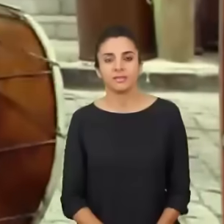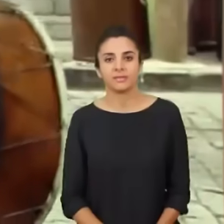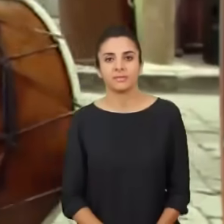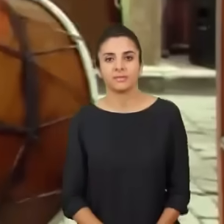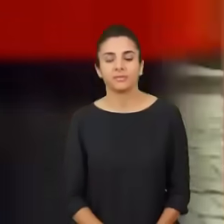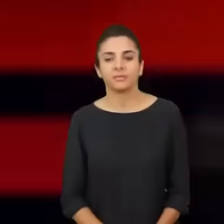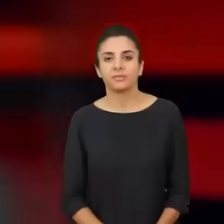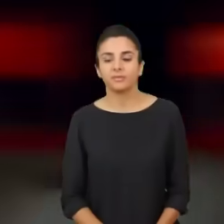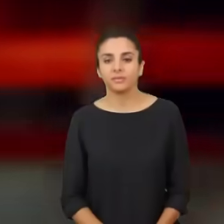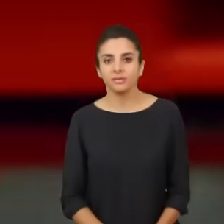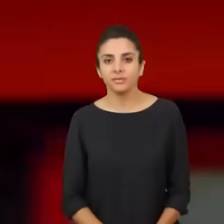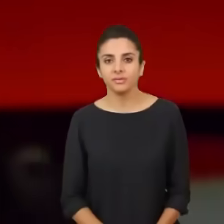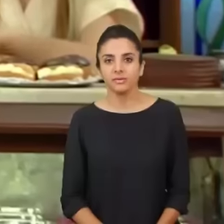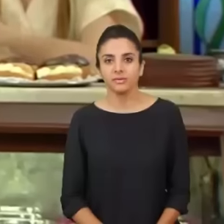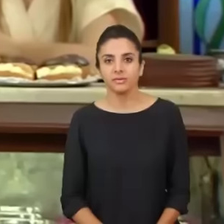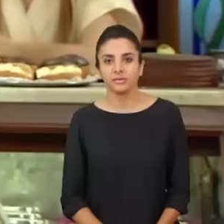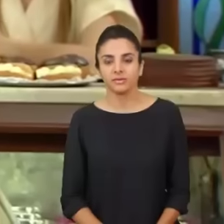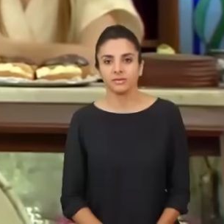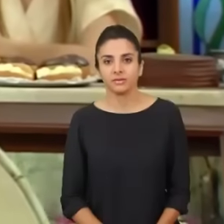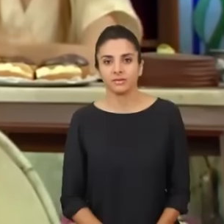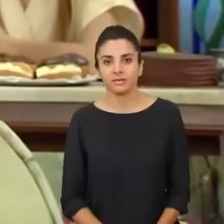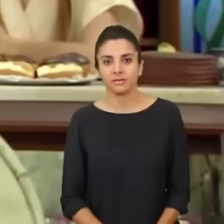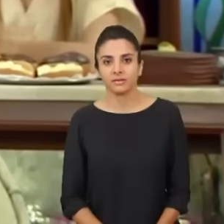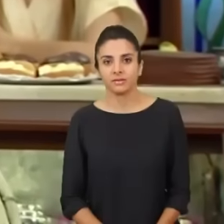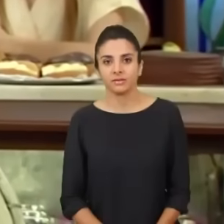da hayda da